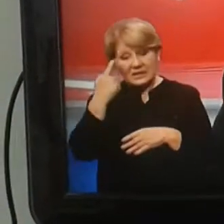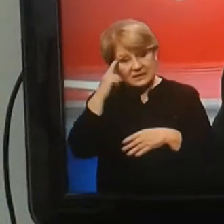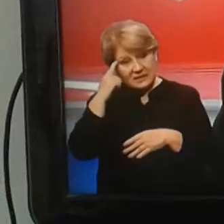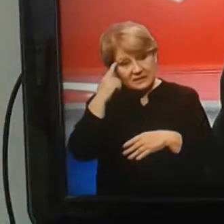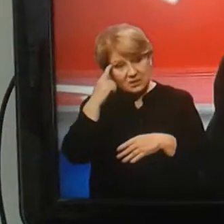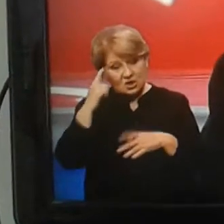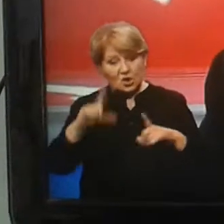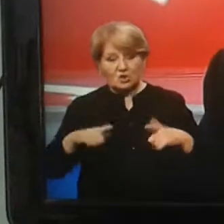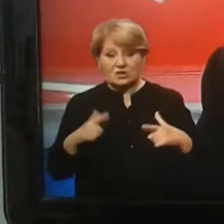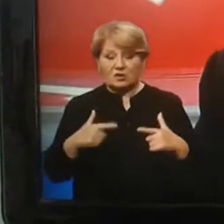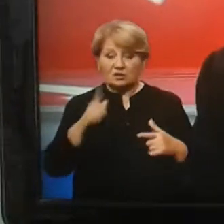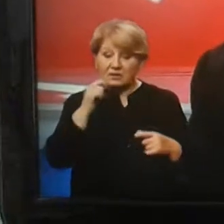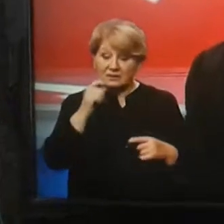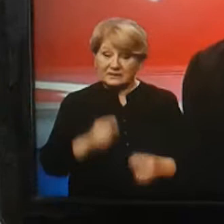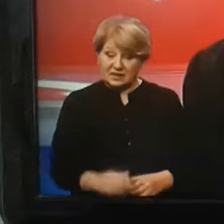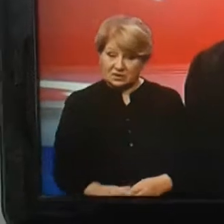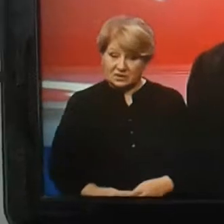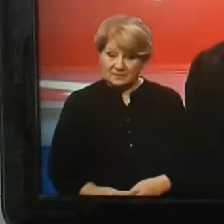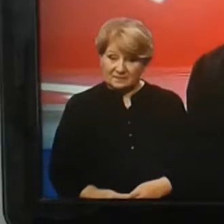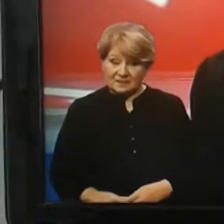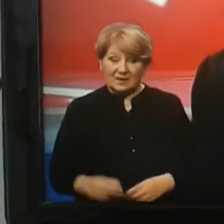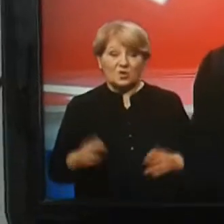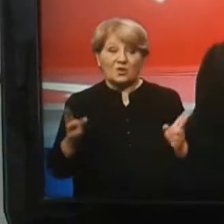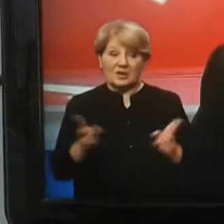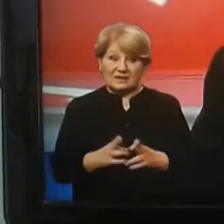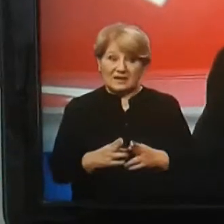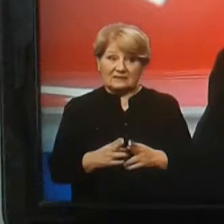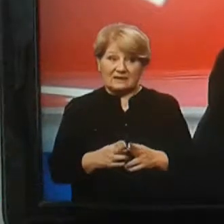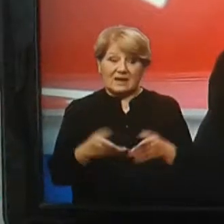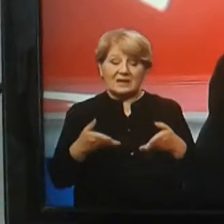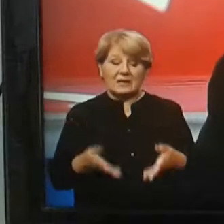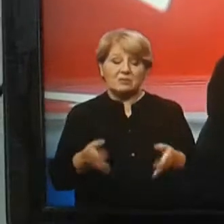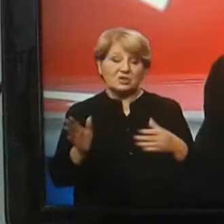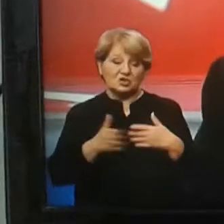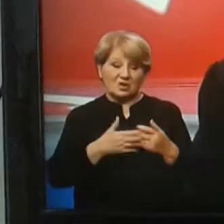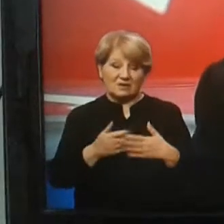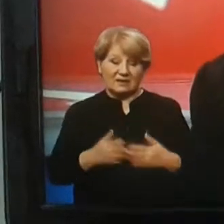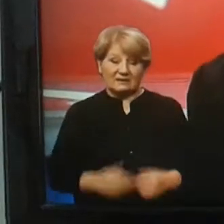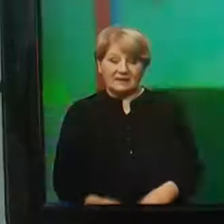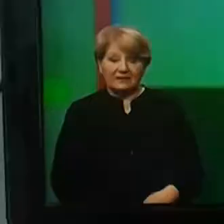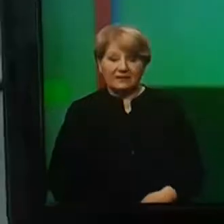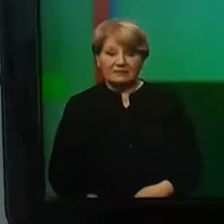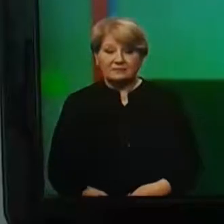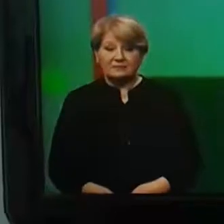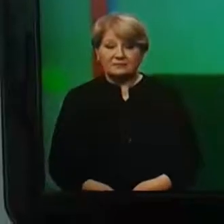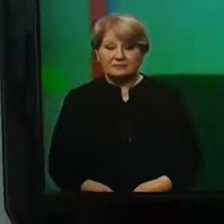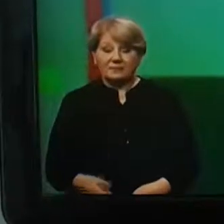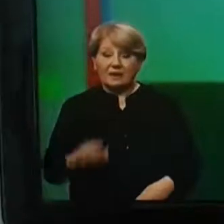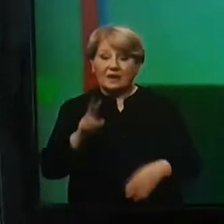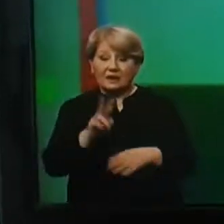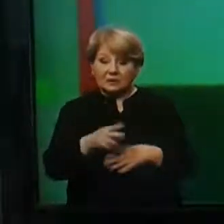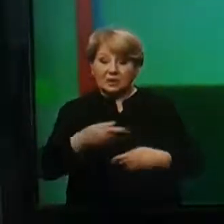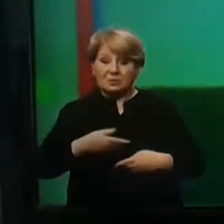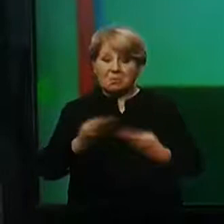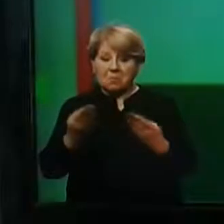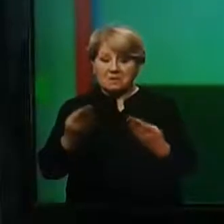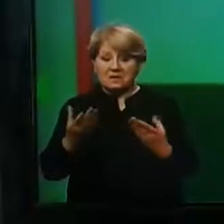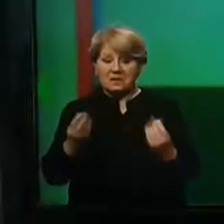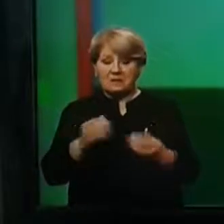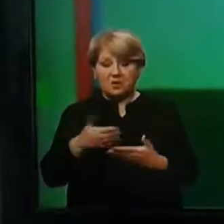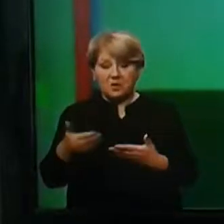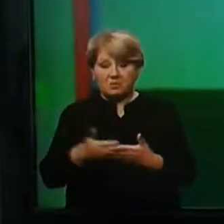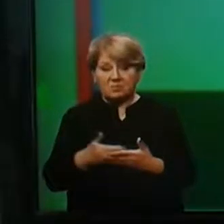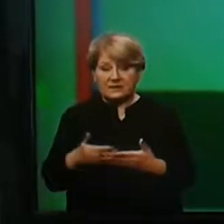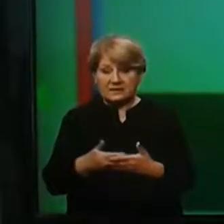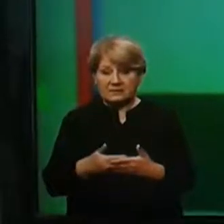promišlja o životima ovih mladića koji je i onako kratak, ali da barem bude što kvalitetniji. Tako je. Nadležnima smo mi poslali jako puno